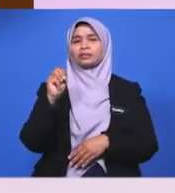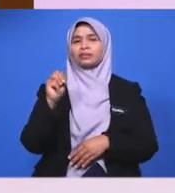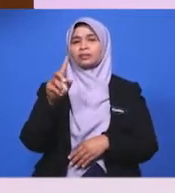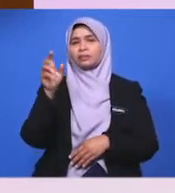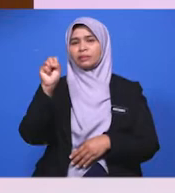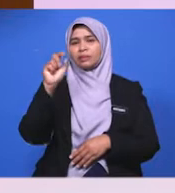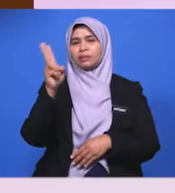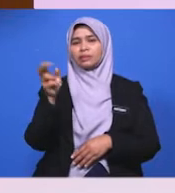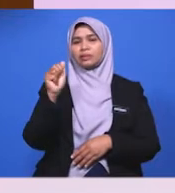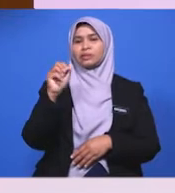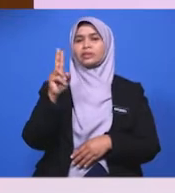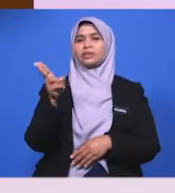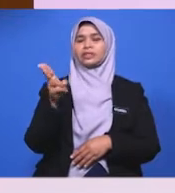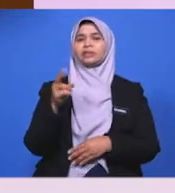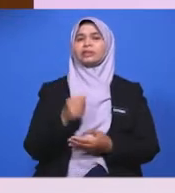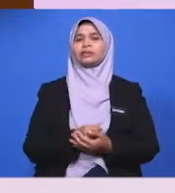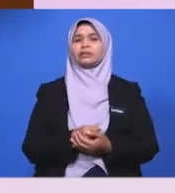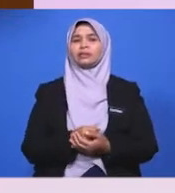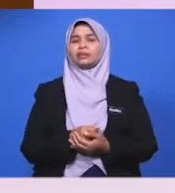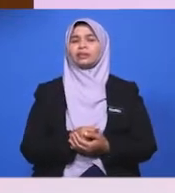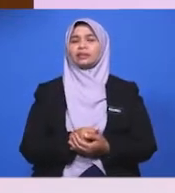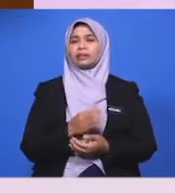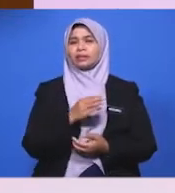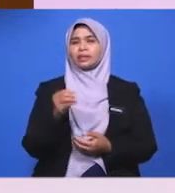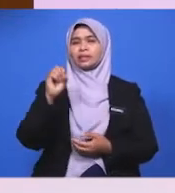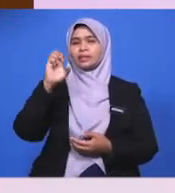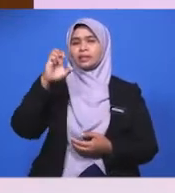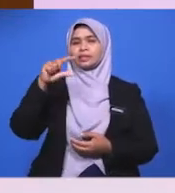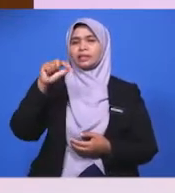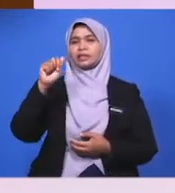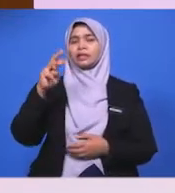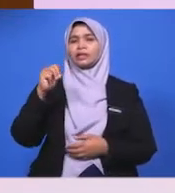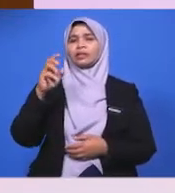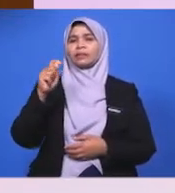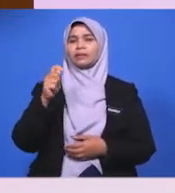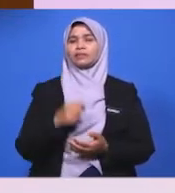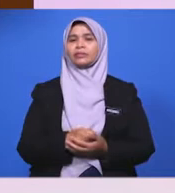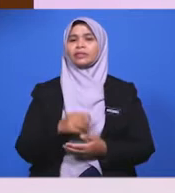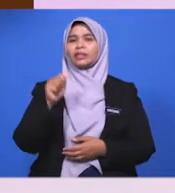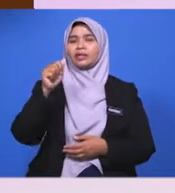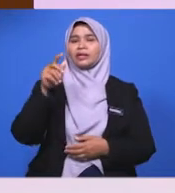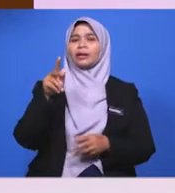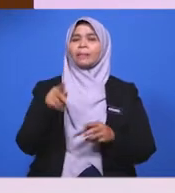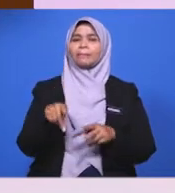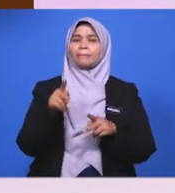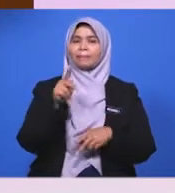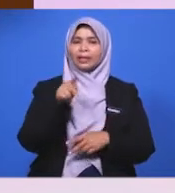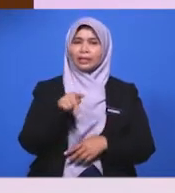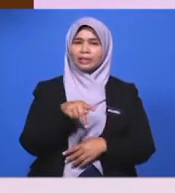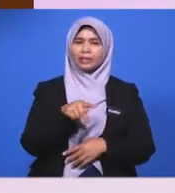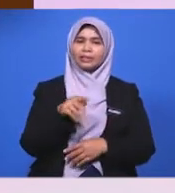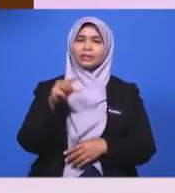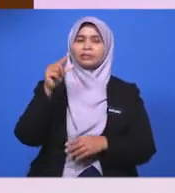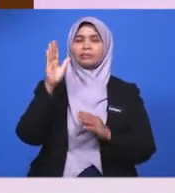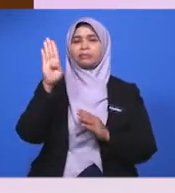segi tiga jengka dan segamat. A. Padi. B. Getah.